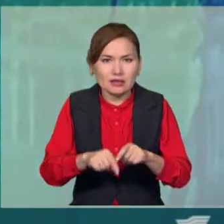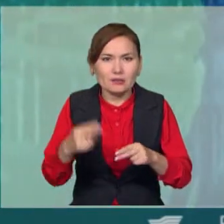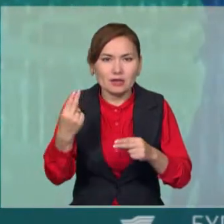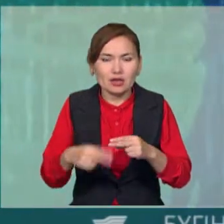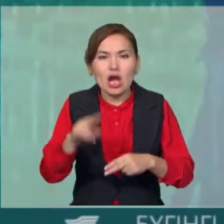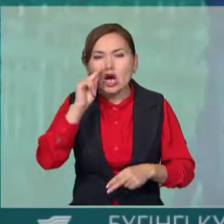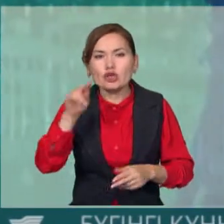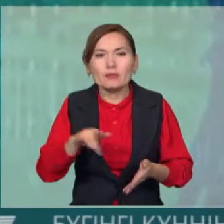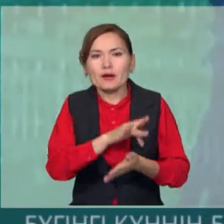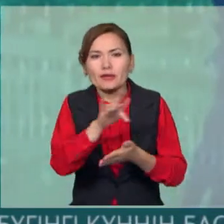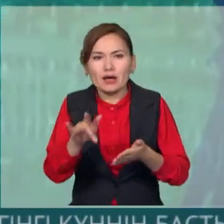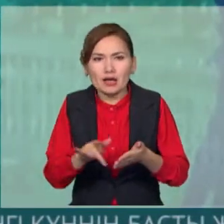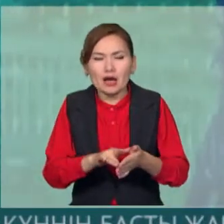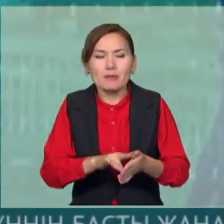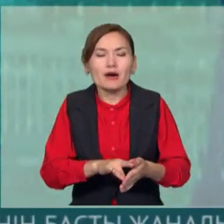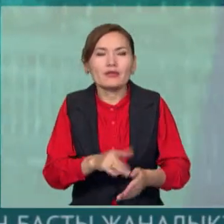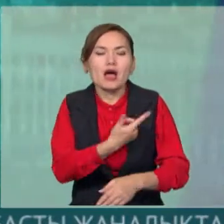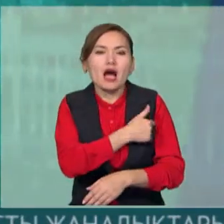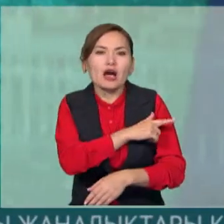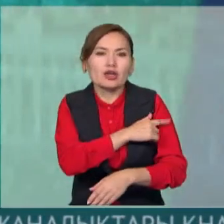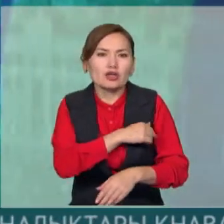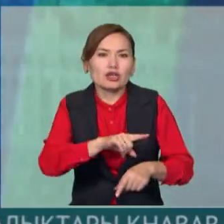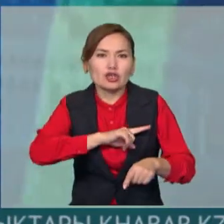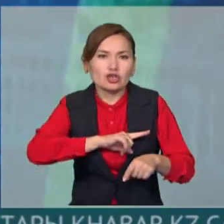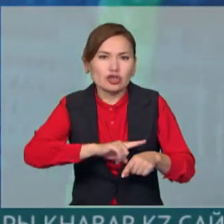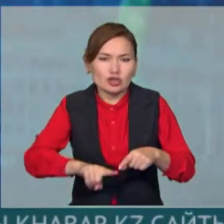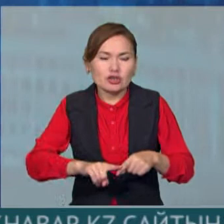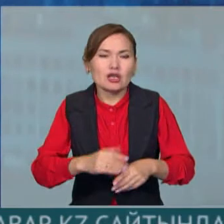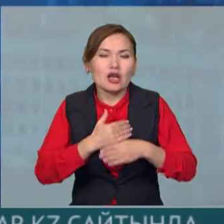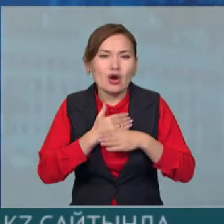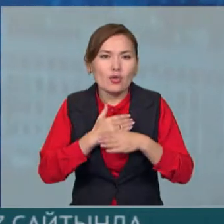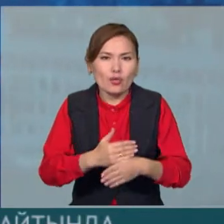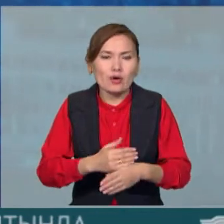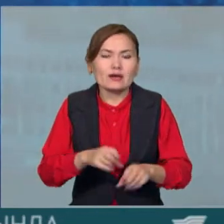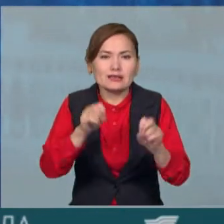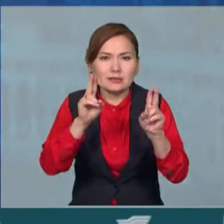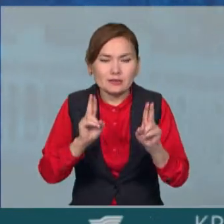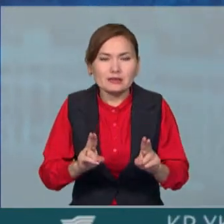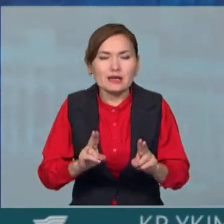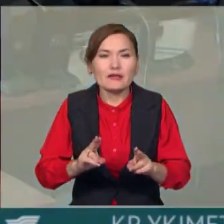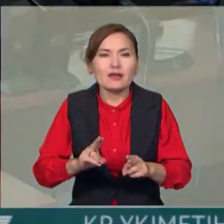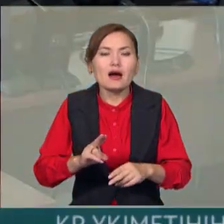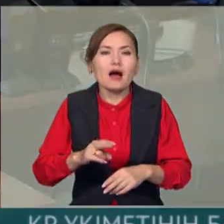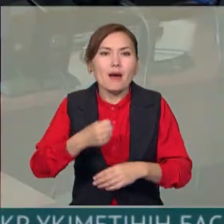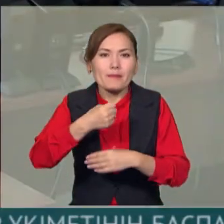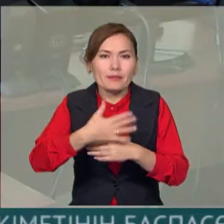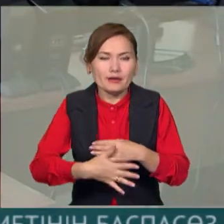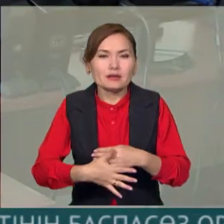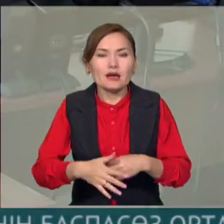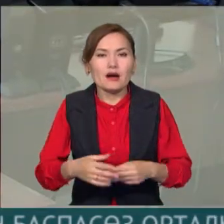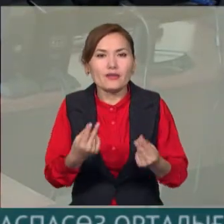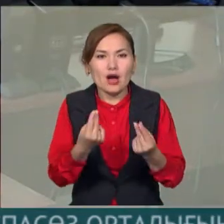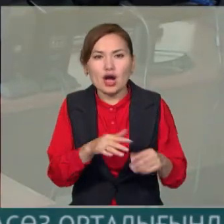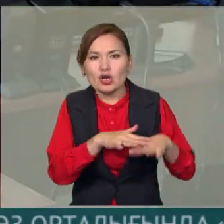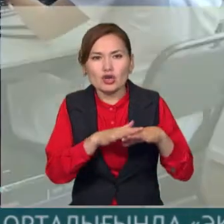Ал Шымкенттегі жедел медициналық жәрдем станциясын шетелді компанияға сенімді басқаруға берді. Енді түрік компаниясы 5 жыл басқарып,